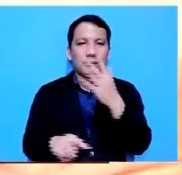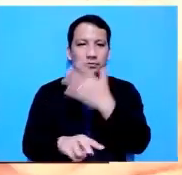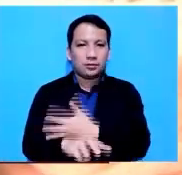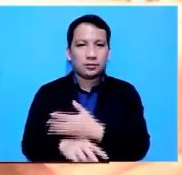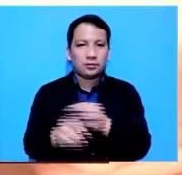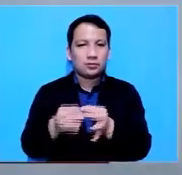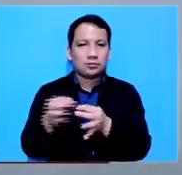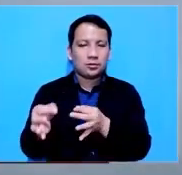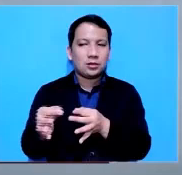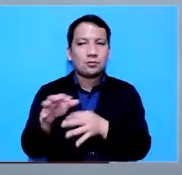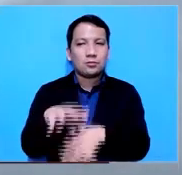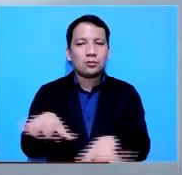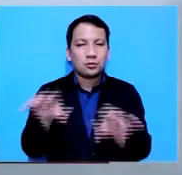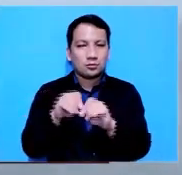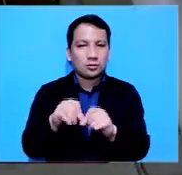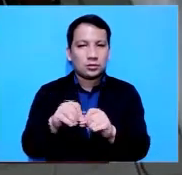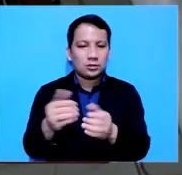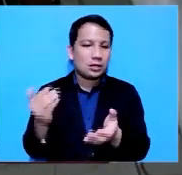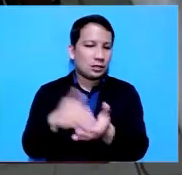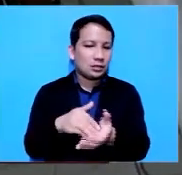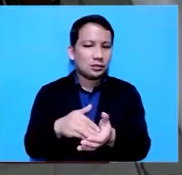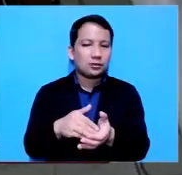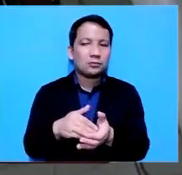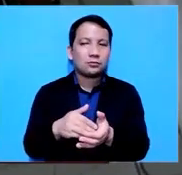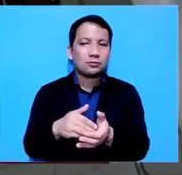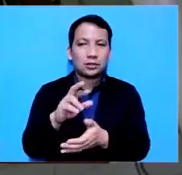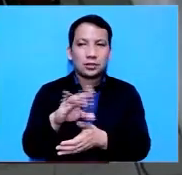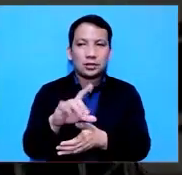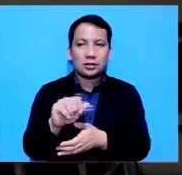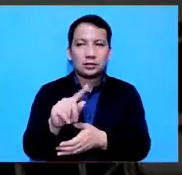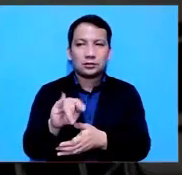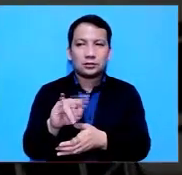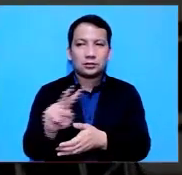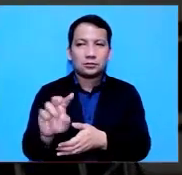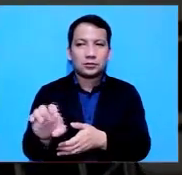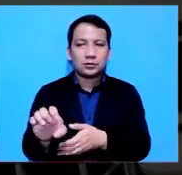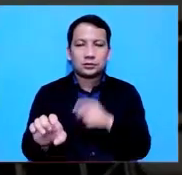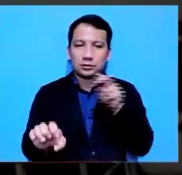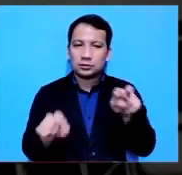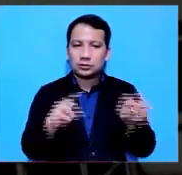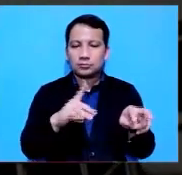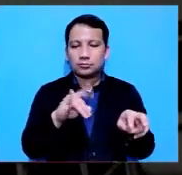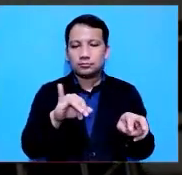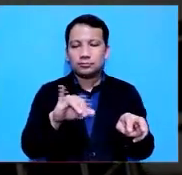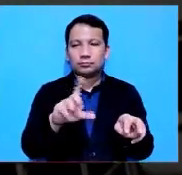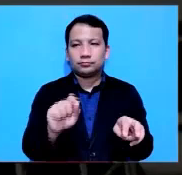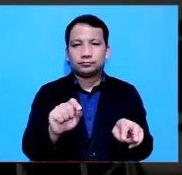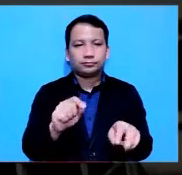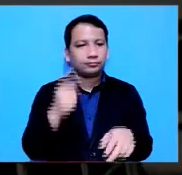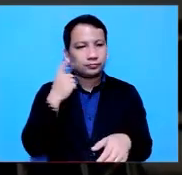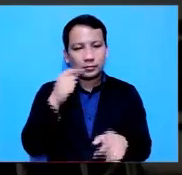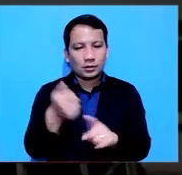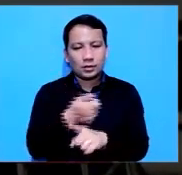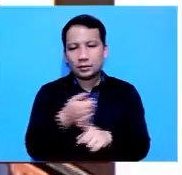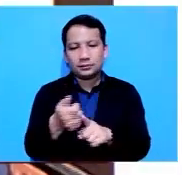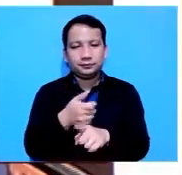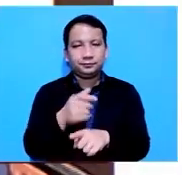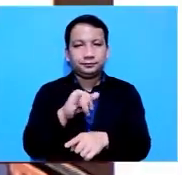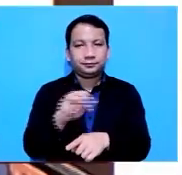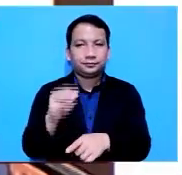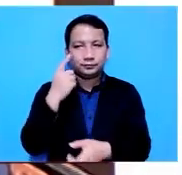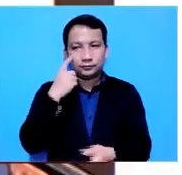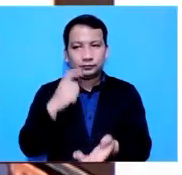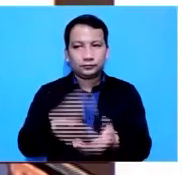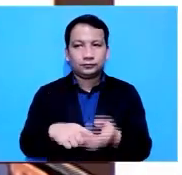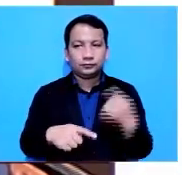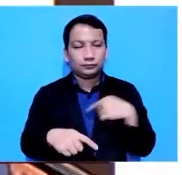deadline para i-reactivate ang SIM. Ang Department of Justice, tiniyak na di nila hahayaang may manamantala sa SIM registration. Our eyes will